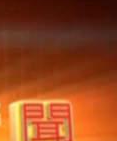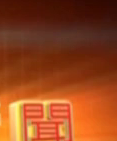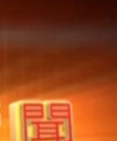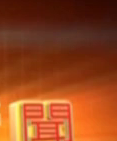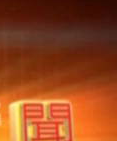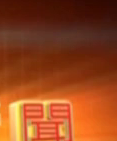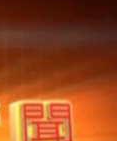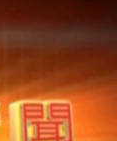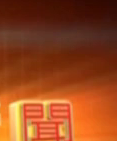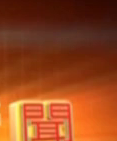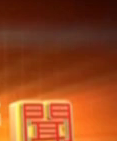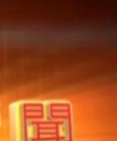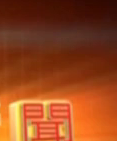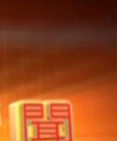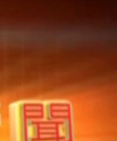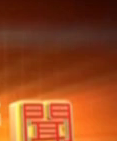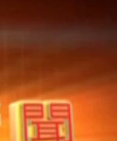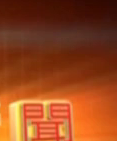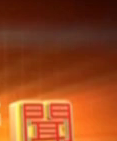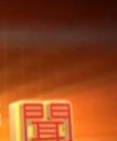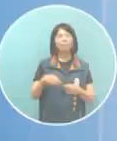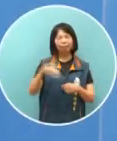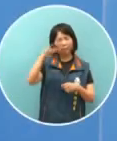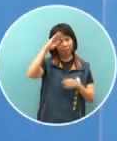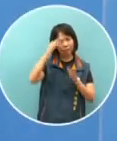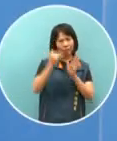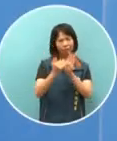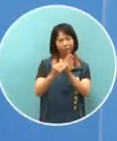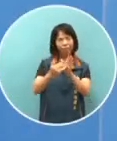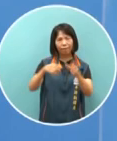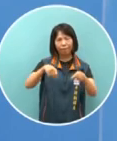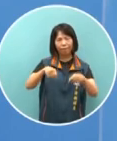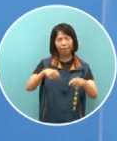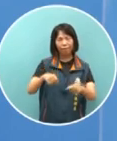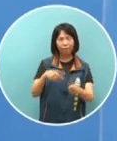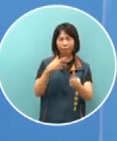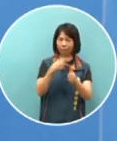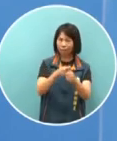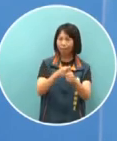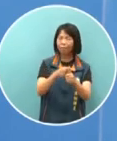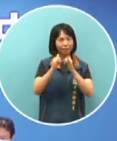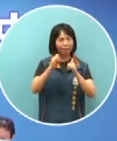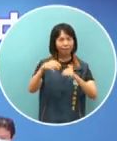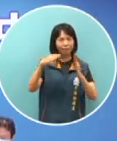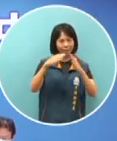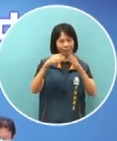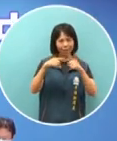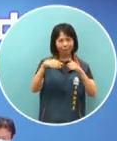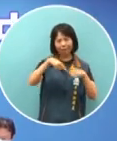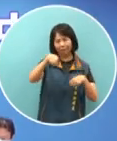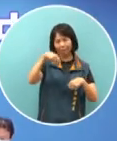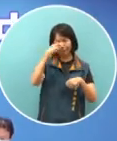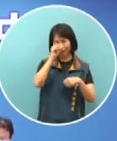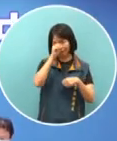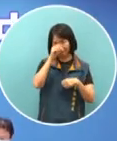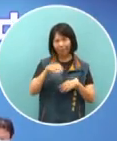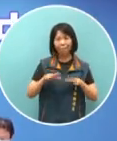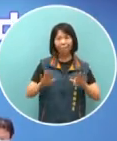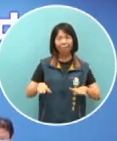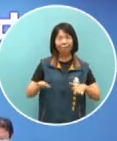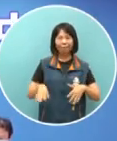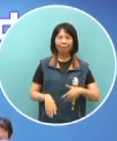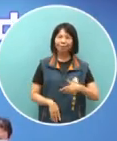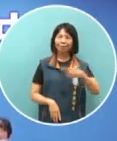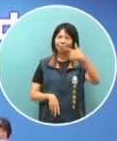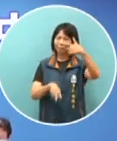你好，欢迎收看6月20号大花莲地方新闻，我是吕慧。花莲县连两天零确诊了，县长徐正伟、秘书长张义